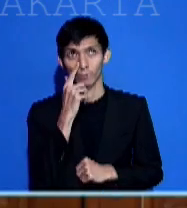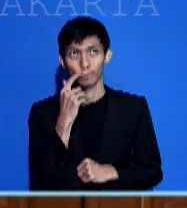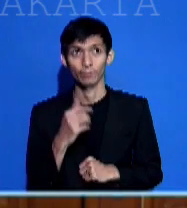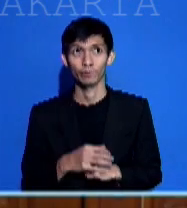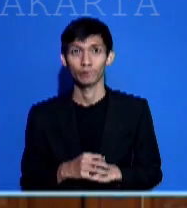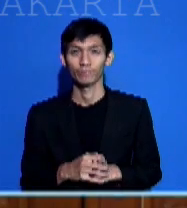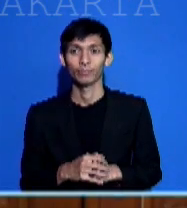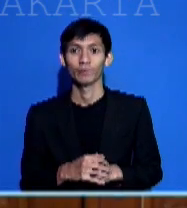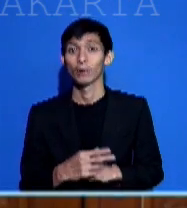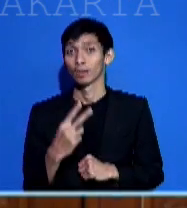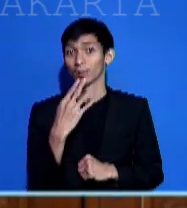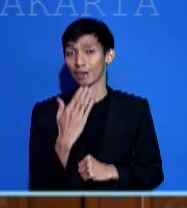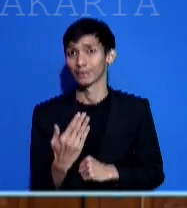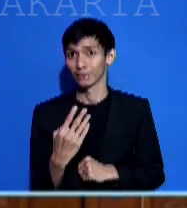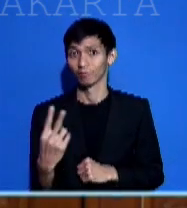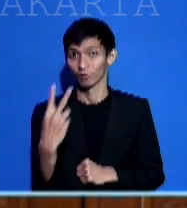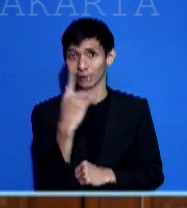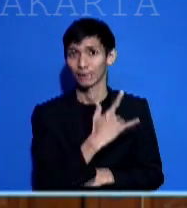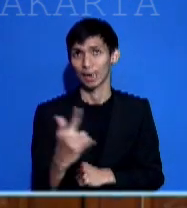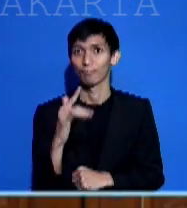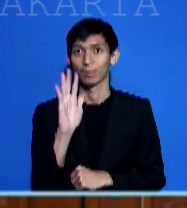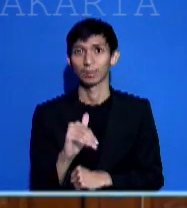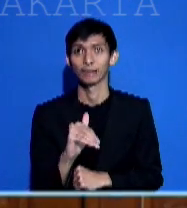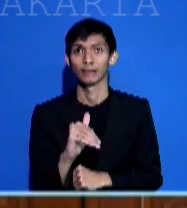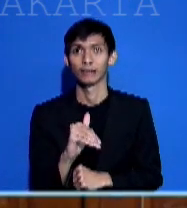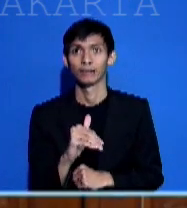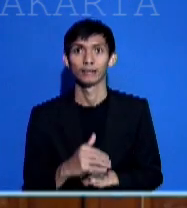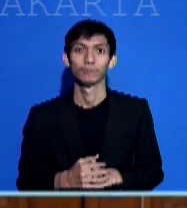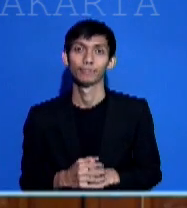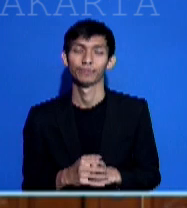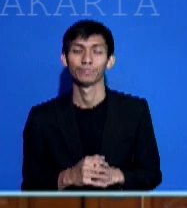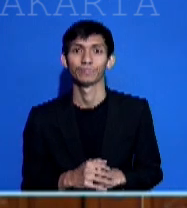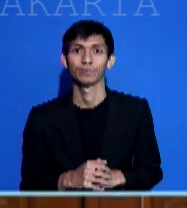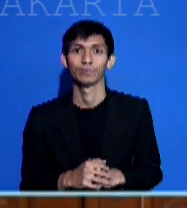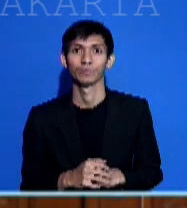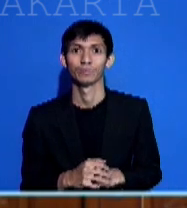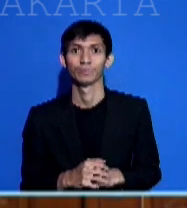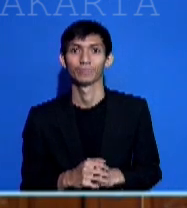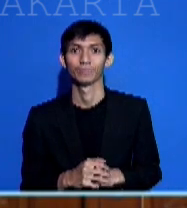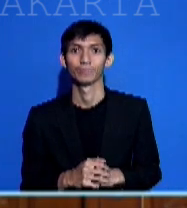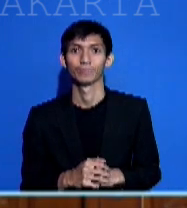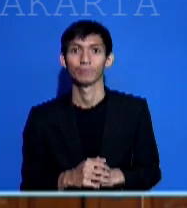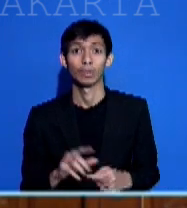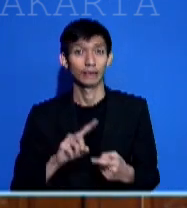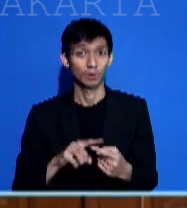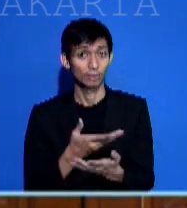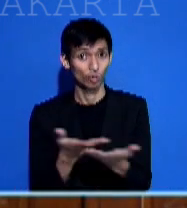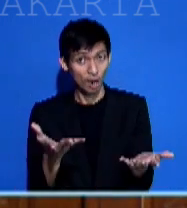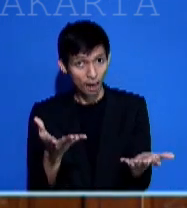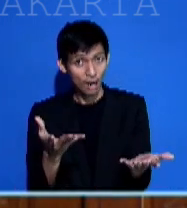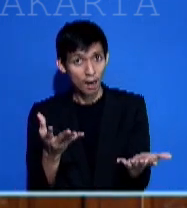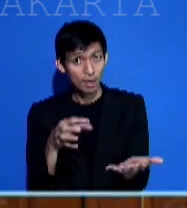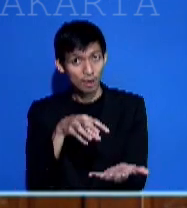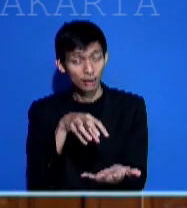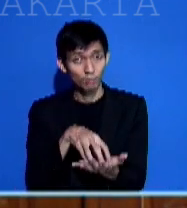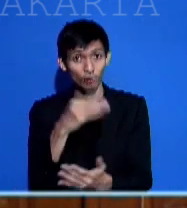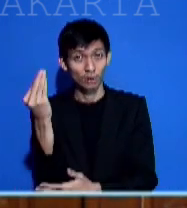Hatur nuwun panjenengan Sets y para pamirs menawi panjenengan badhe ngosaken papan wisata ingkang kawenanipun